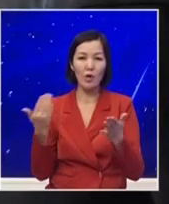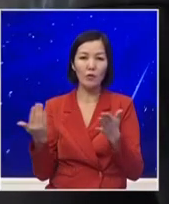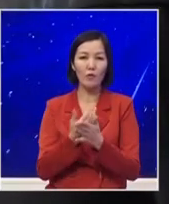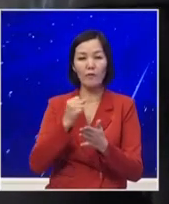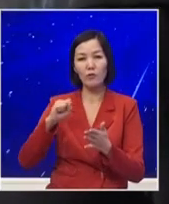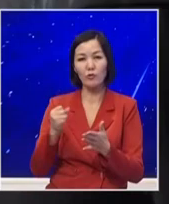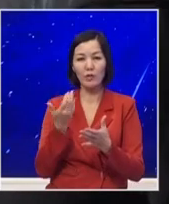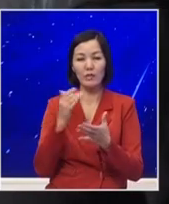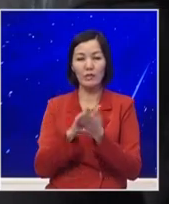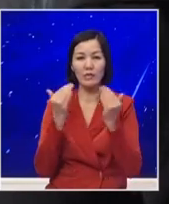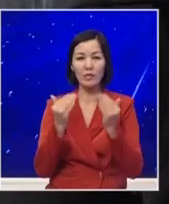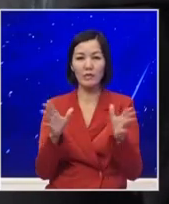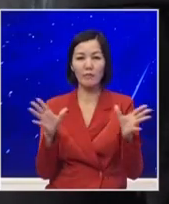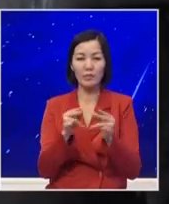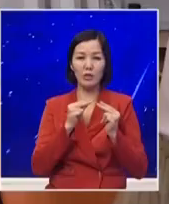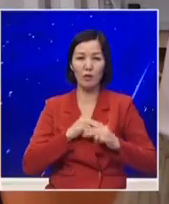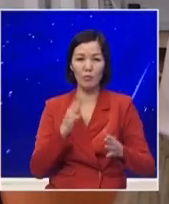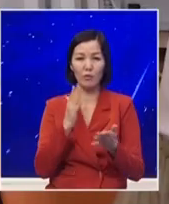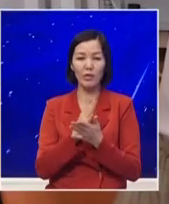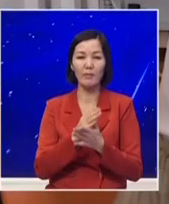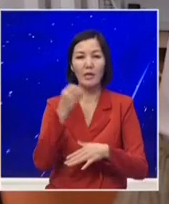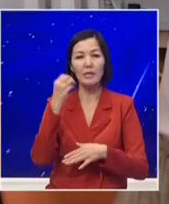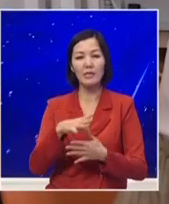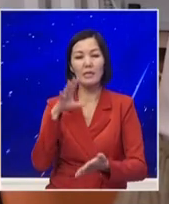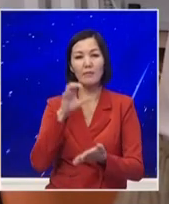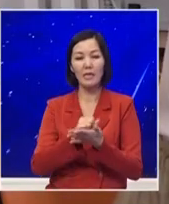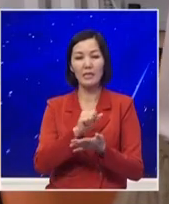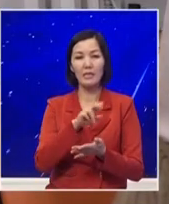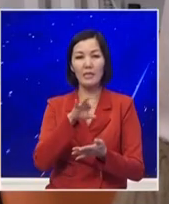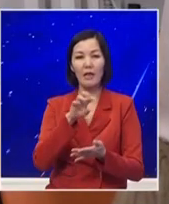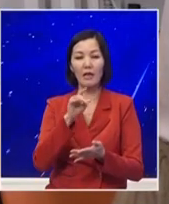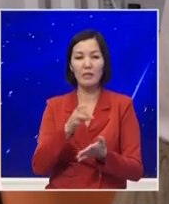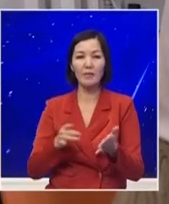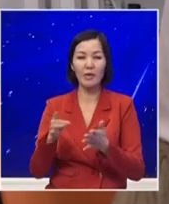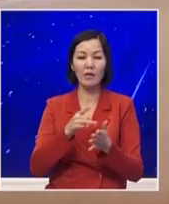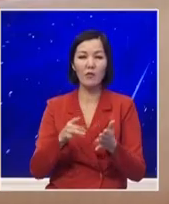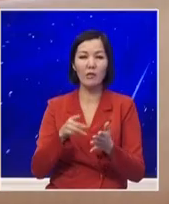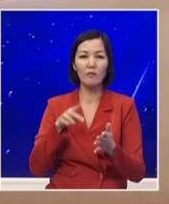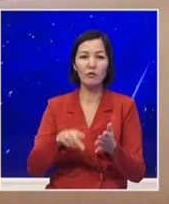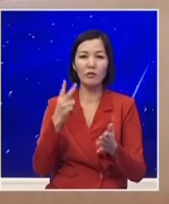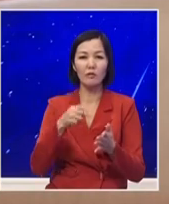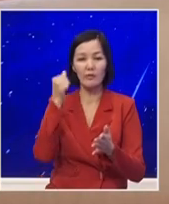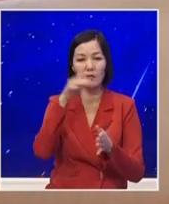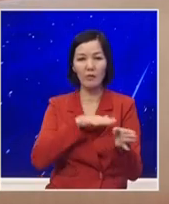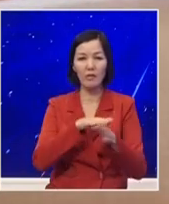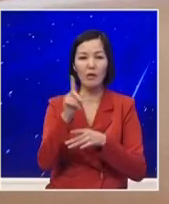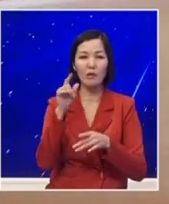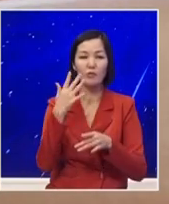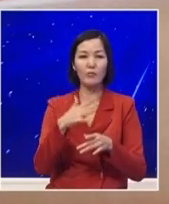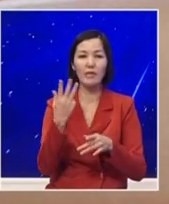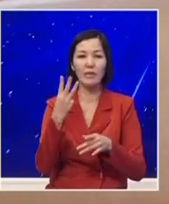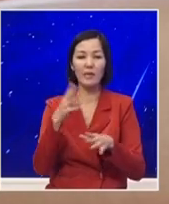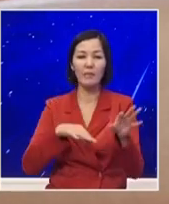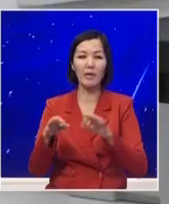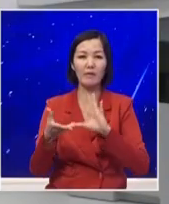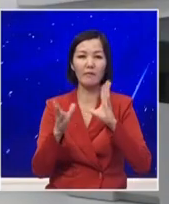друзей, с которыми сейчас уже сотрудничаю. Центром занятости Талгарского района только в 2020 году реализовано 153 проекта